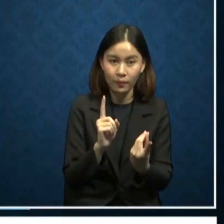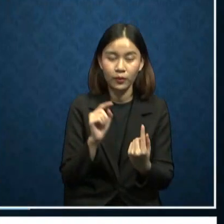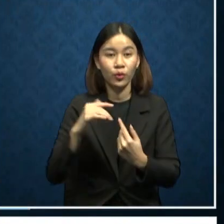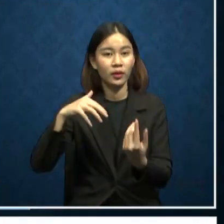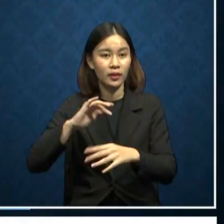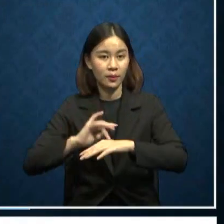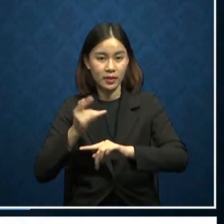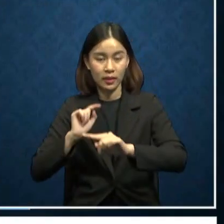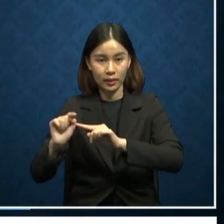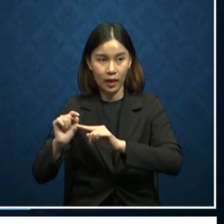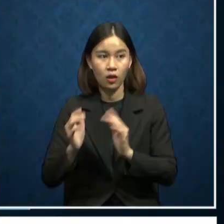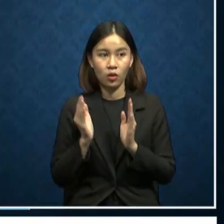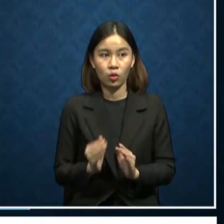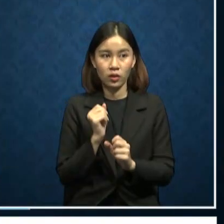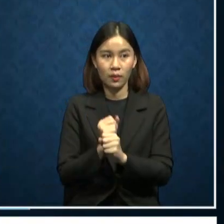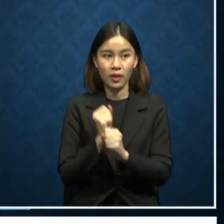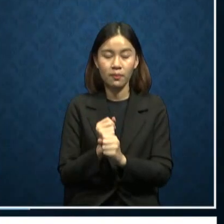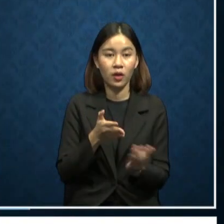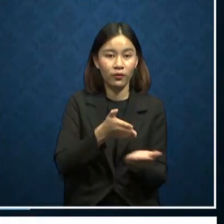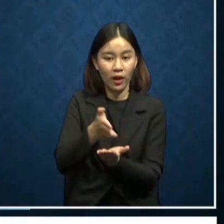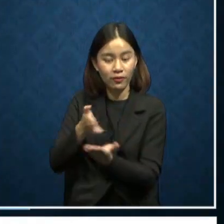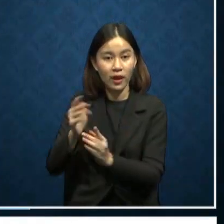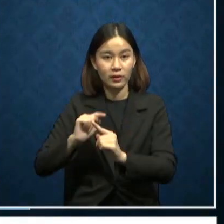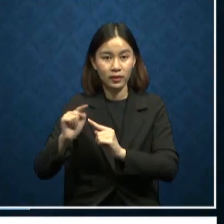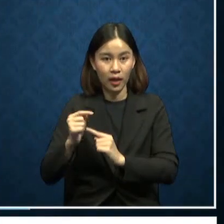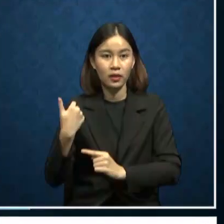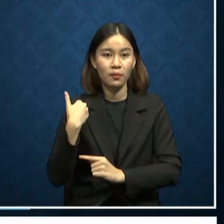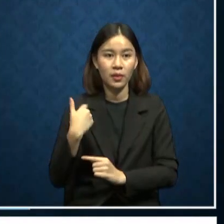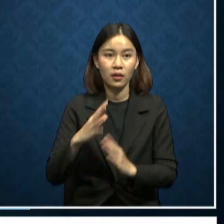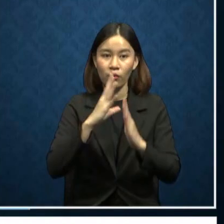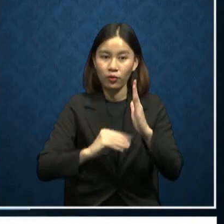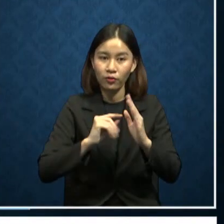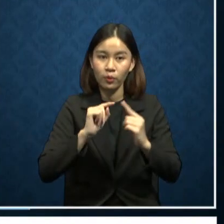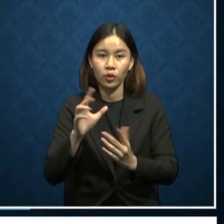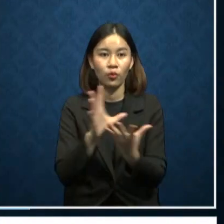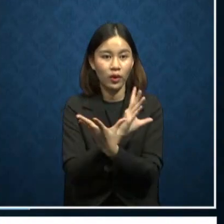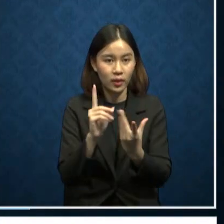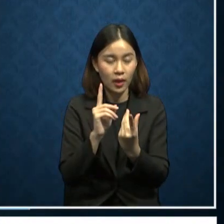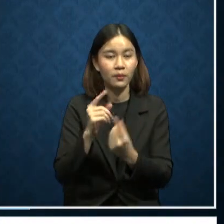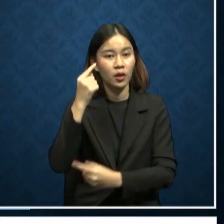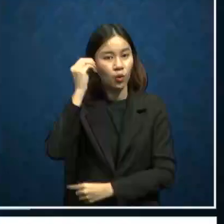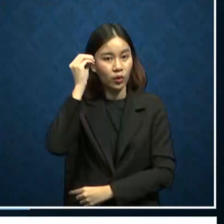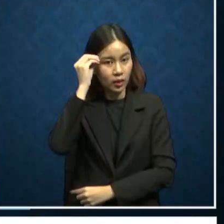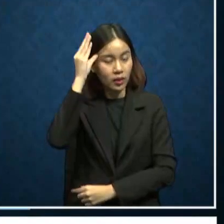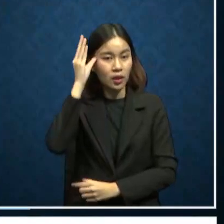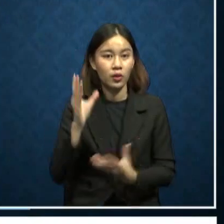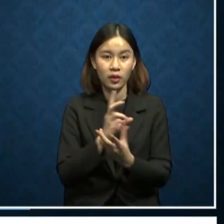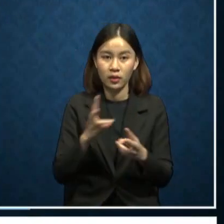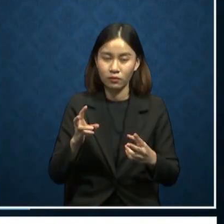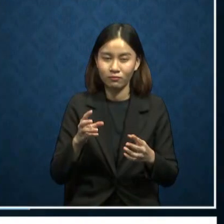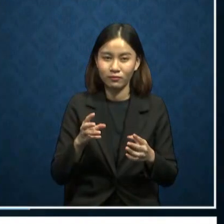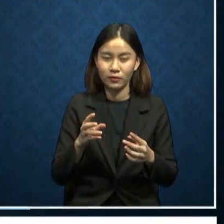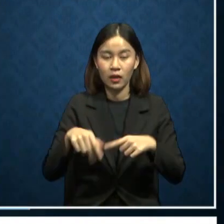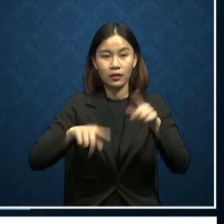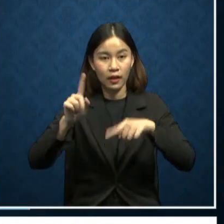ธรรมชาติเรื่องของบุคลากรที่หลายส่วนนั้นได้รับการถ่ายทอดในเรื่องของวัฒนธรรมและภูมิปัญญาในเรื่องความหลากหลายและความ